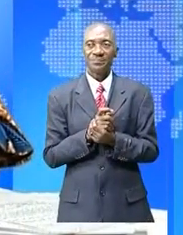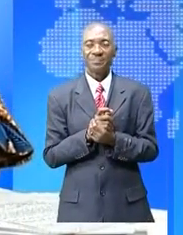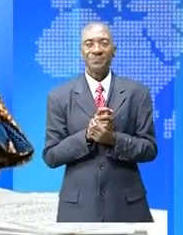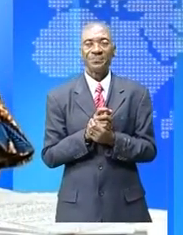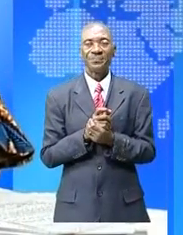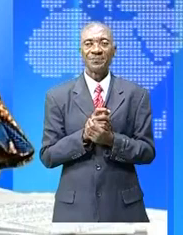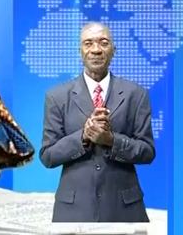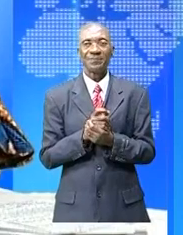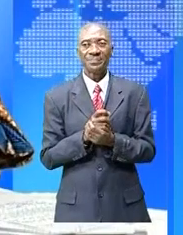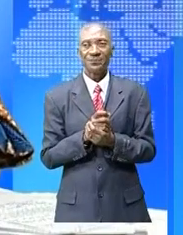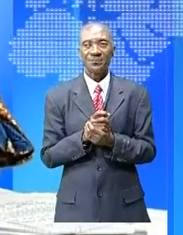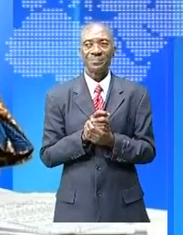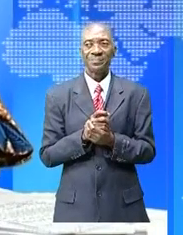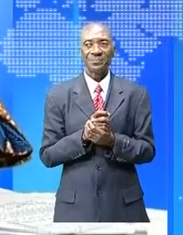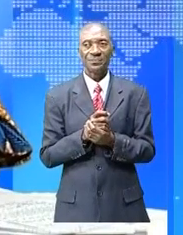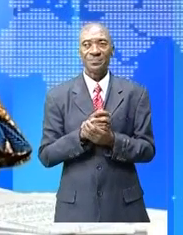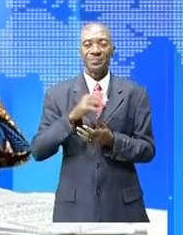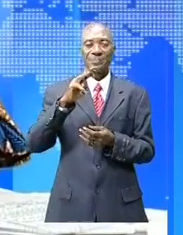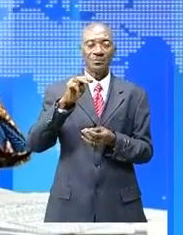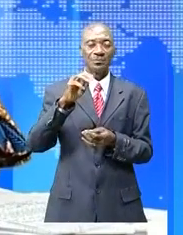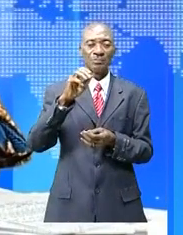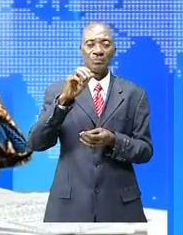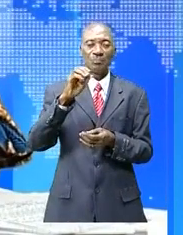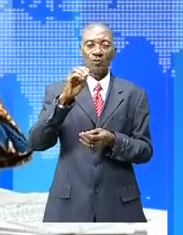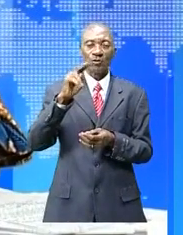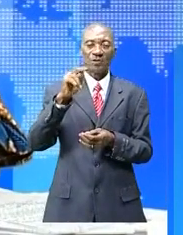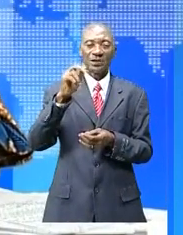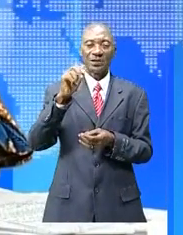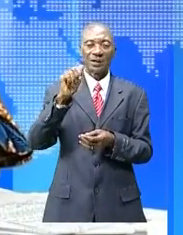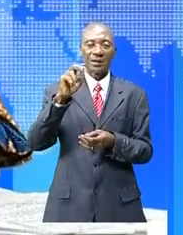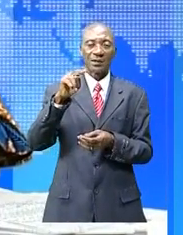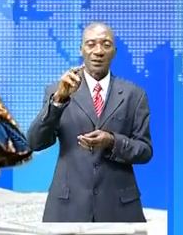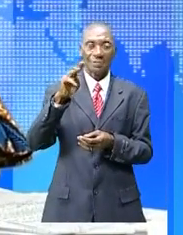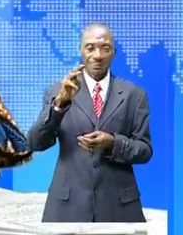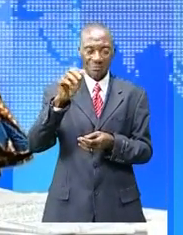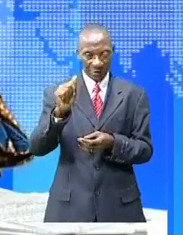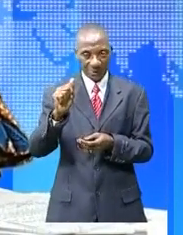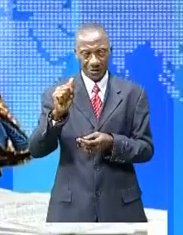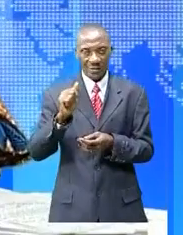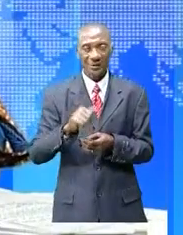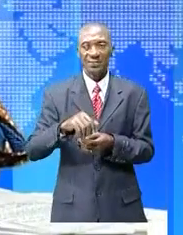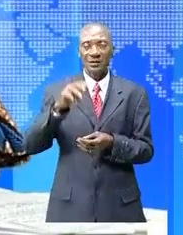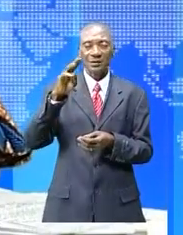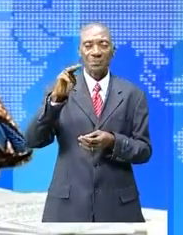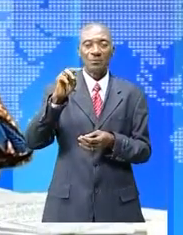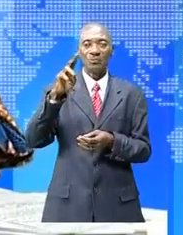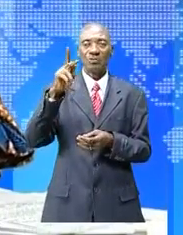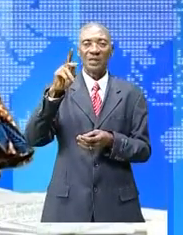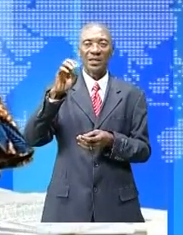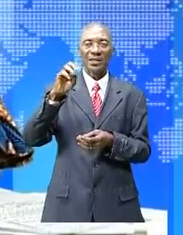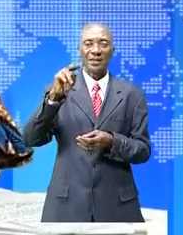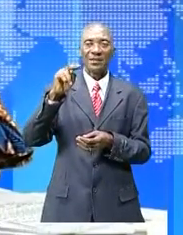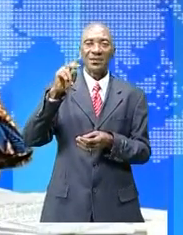14GPT NAV, Monana Mbei Toussaint, Efa Tabel, Mukendi Ndinga